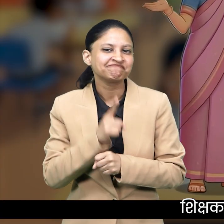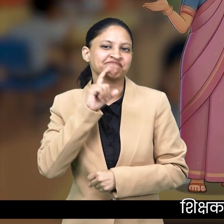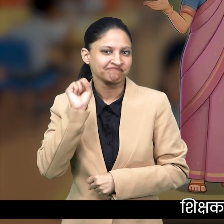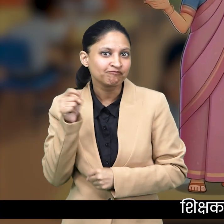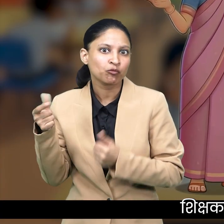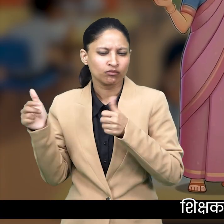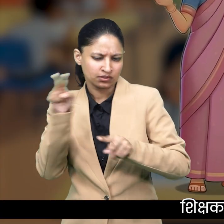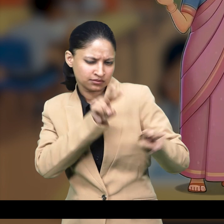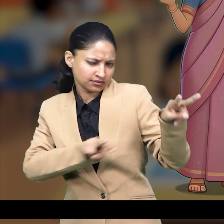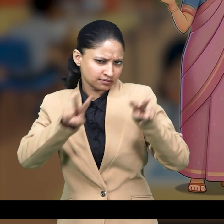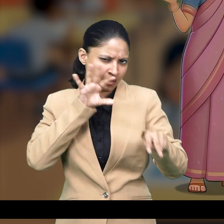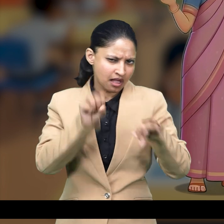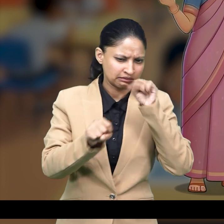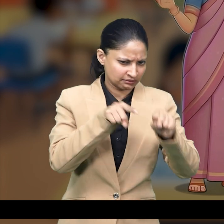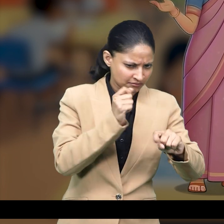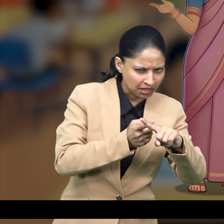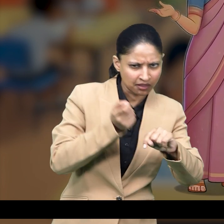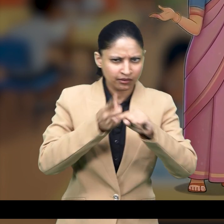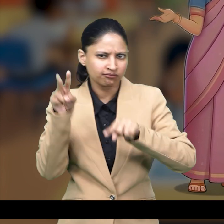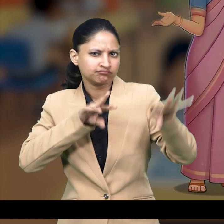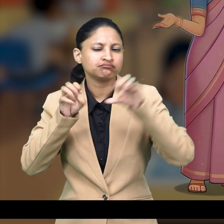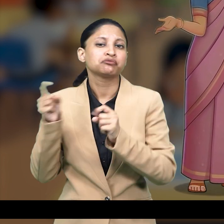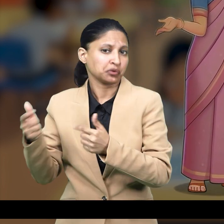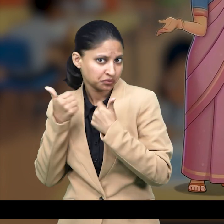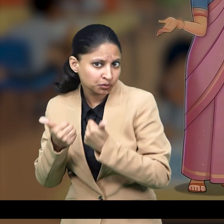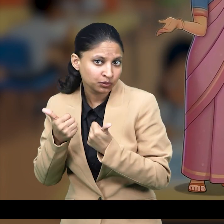शिक्षकांनी मान हलवली आणि म्हणाले, चांगले निरीक्षण राजू.